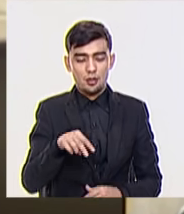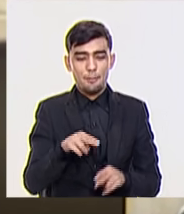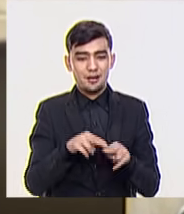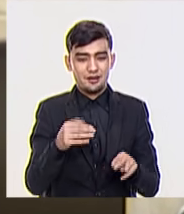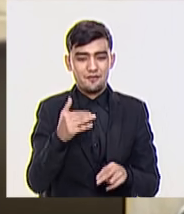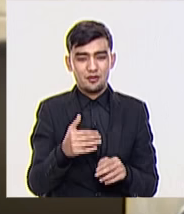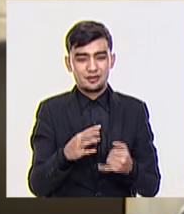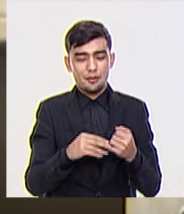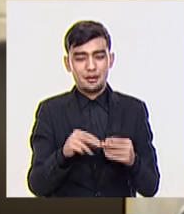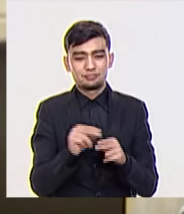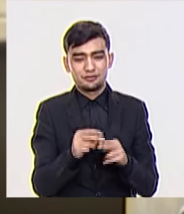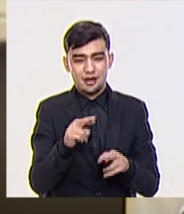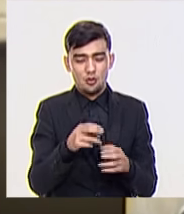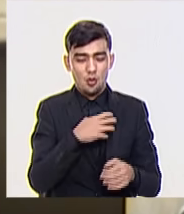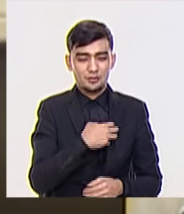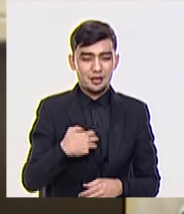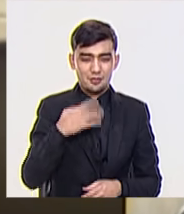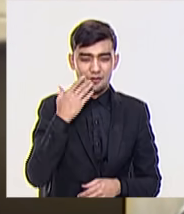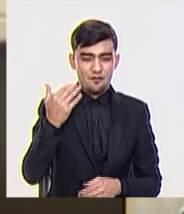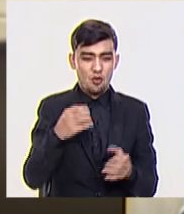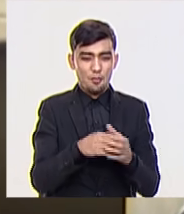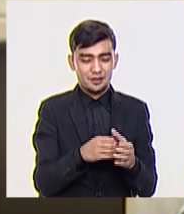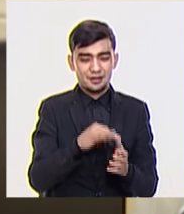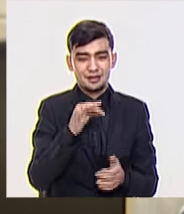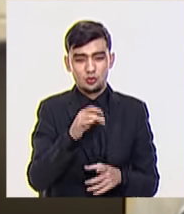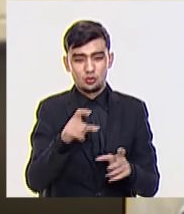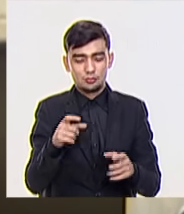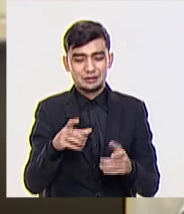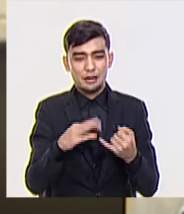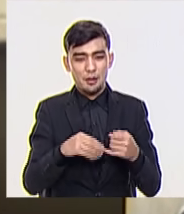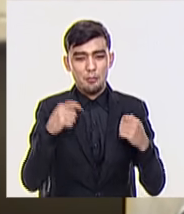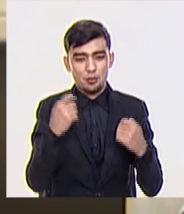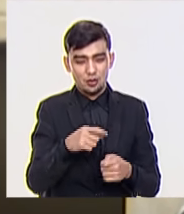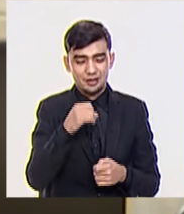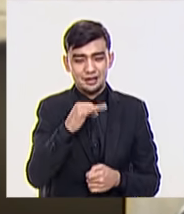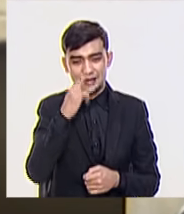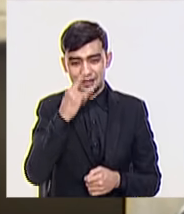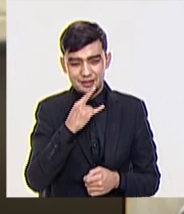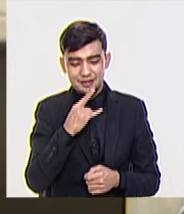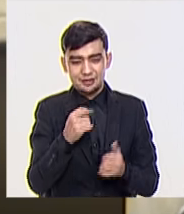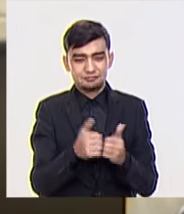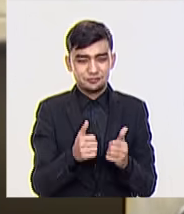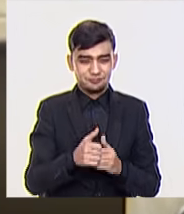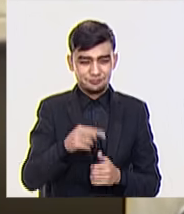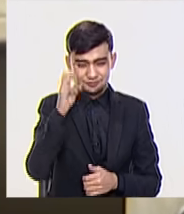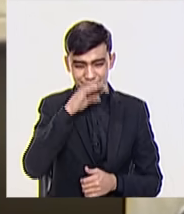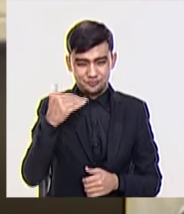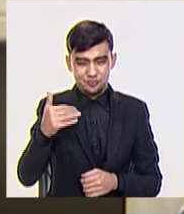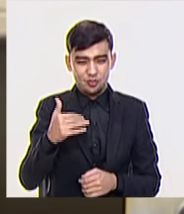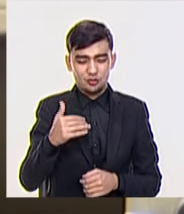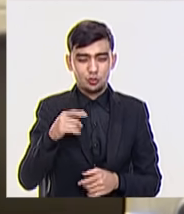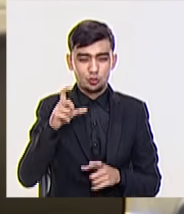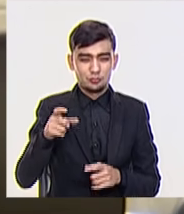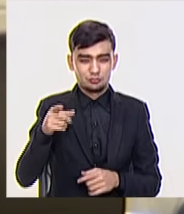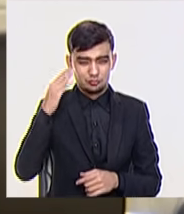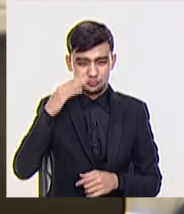жанындағы жер жөндеу комиссияға шетелдік компаниялар мен азаматтарға жерді сатуға, сондай-ақ Қазақстан мен шекаралас шет мемлекеттер мен олардың